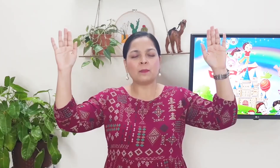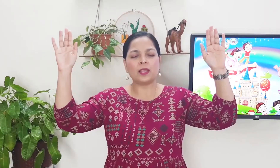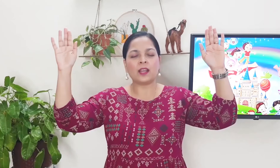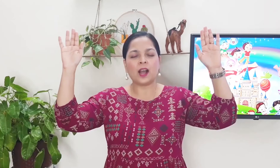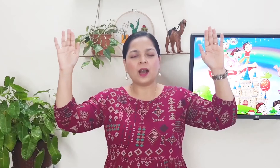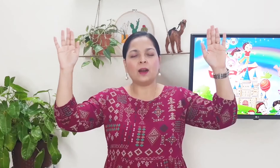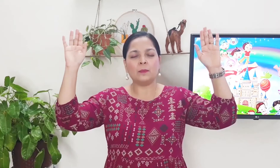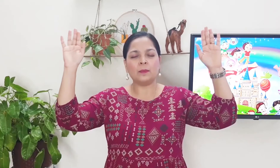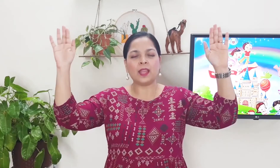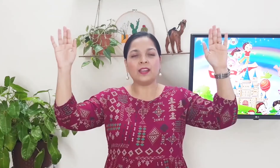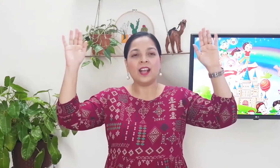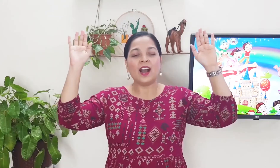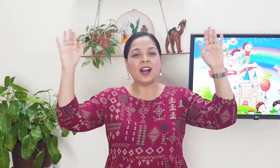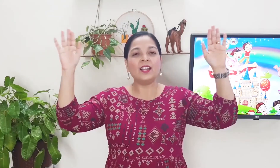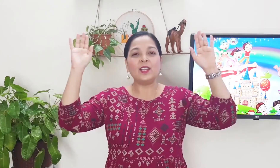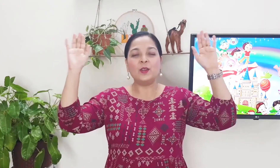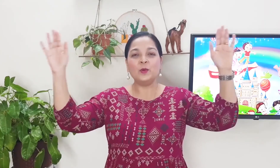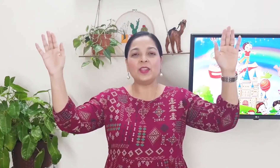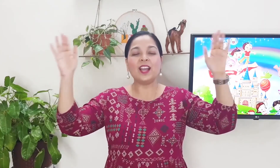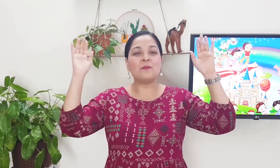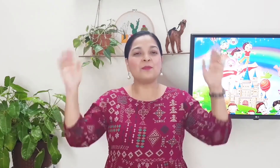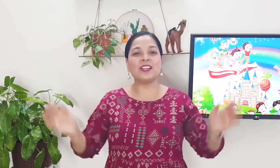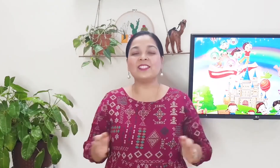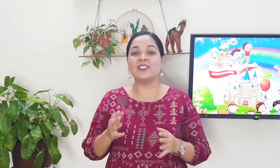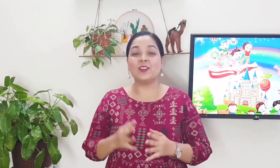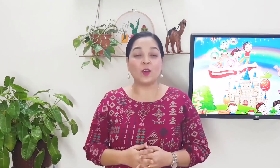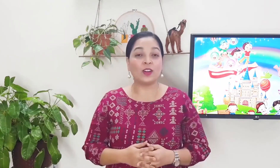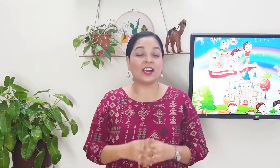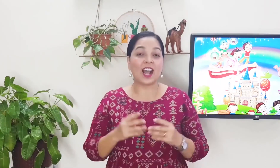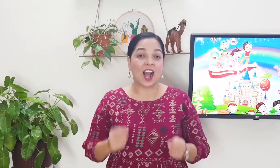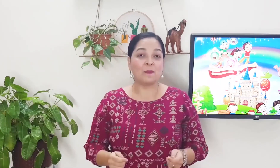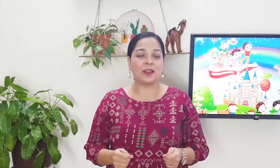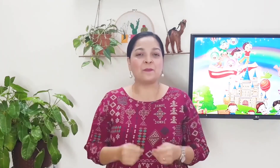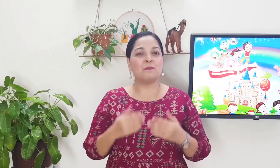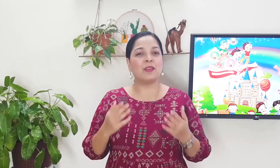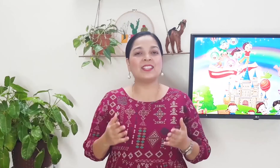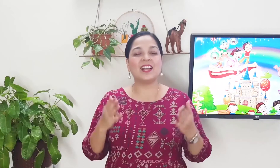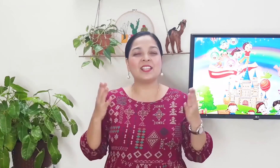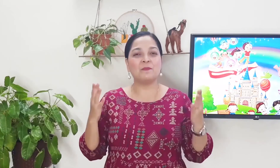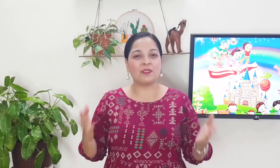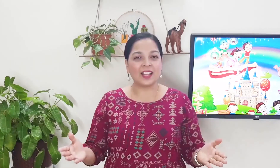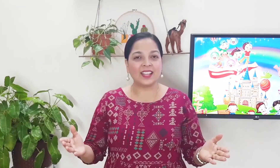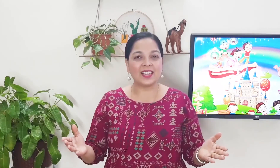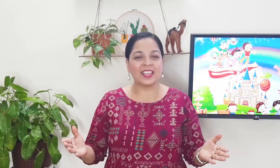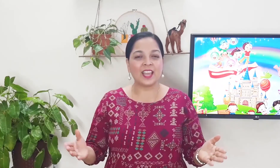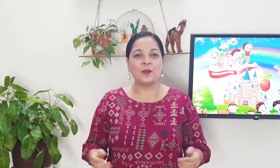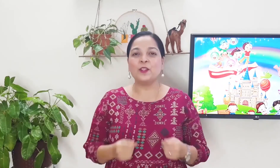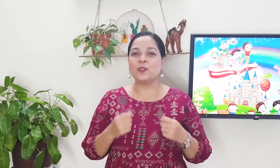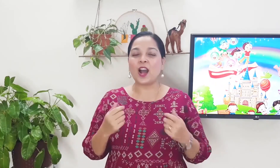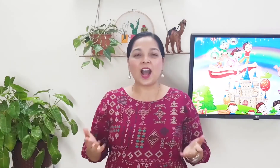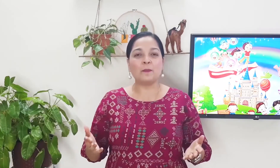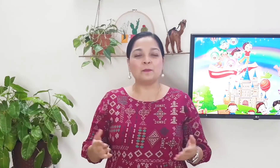के नाम में आमेन। हालेलुया, प्रेज द लॉर्ड। अगर आपने मेरे साथ ये प्रार्थना की